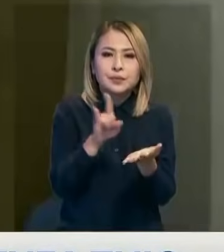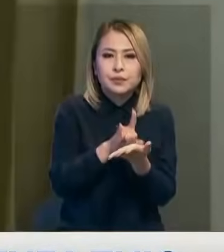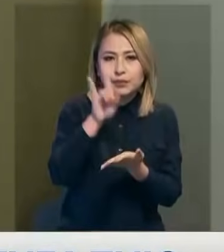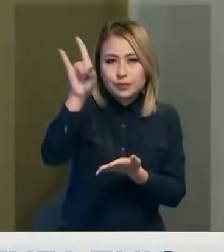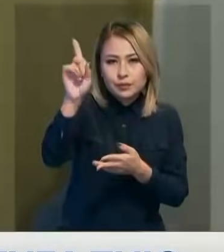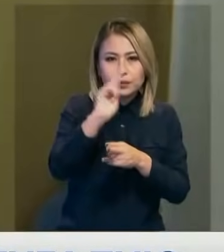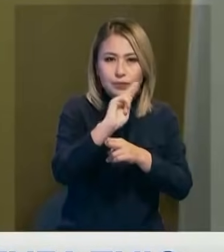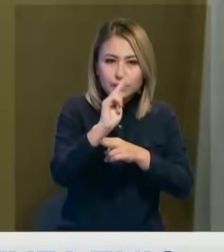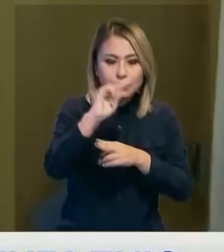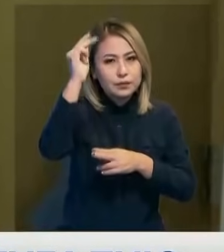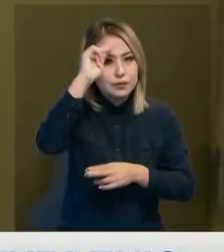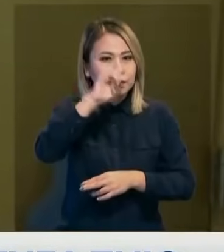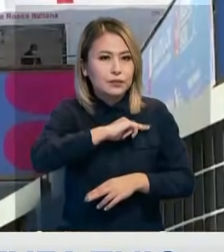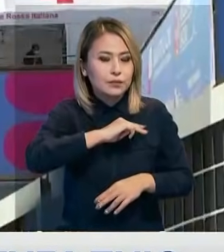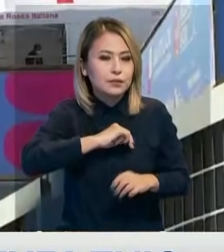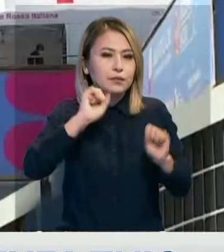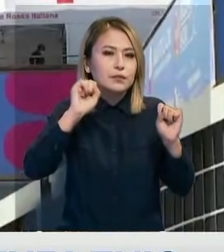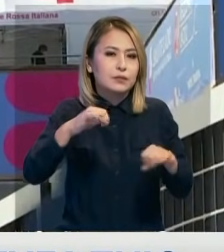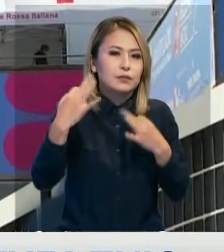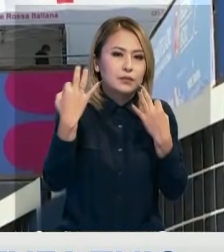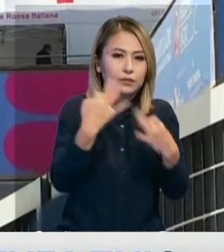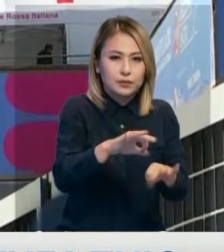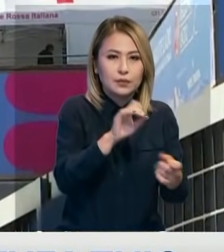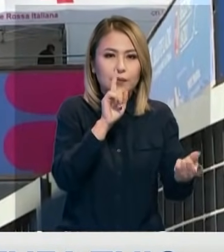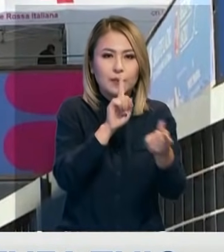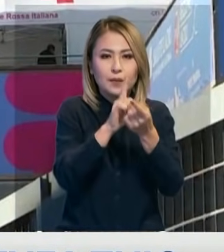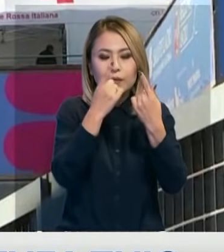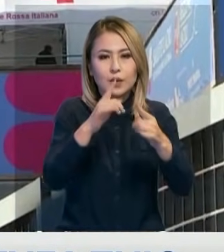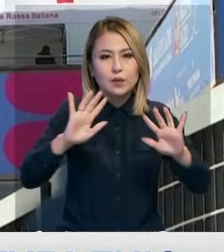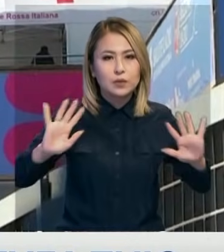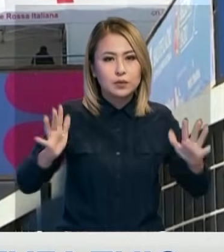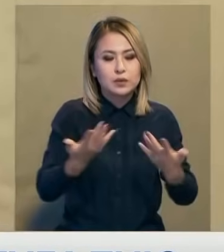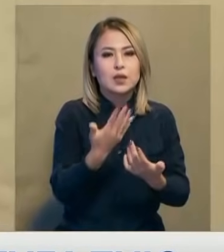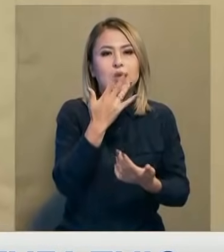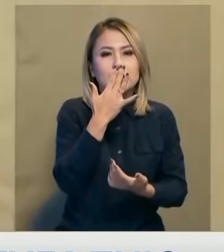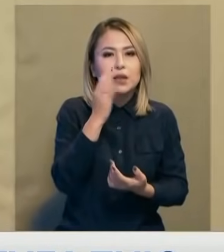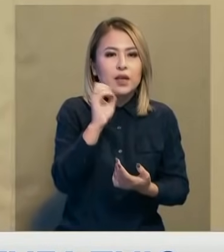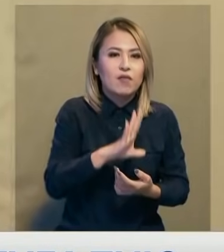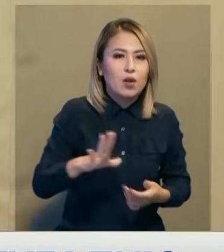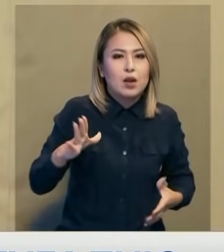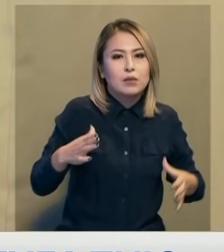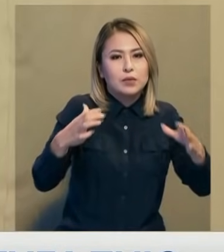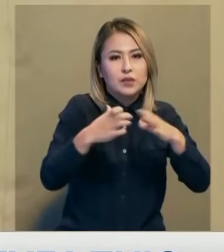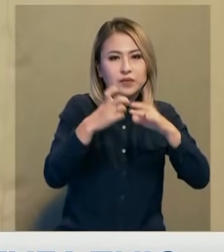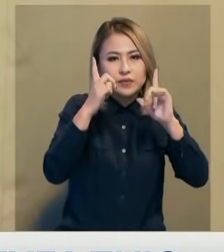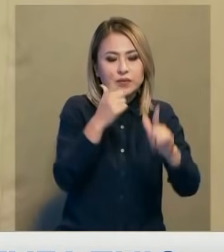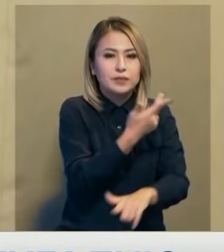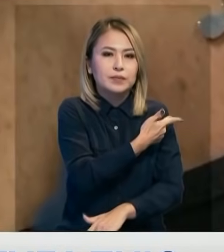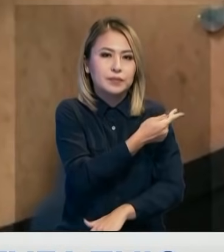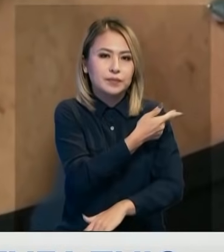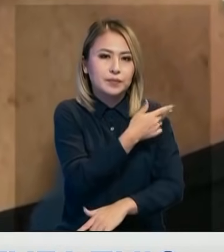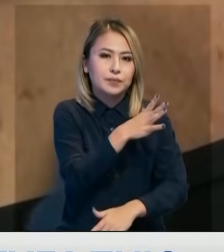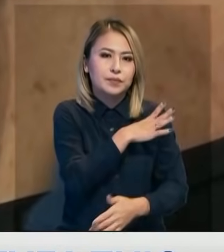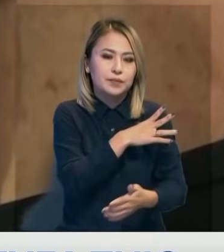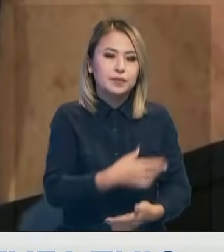елдер емделуге, оқуға немесе жұмыс істеуге келген азаматтарды қабылдайды. Басқа жағдайларда шетелдіктер Еурокомиссия мақұлдаған вакцинаны салдырған